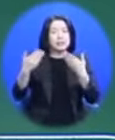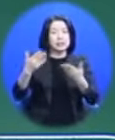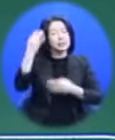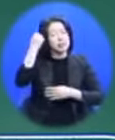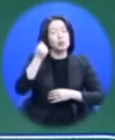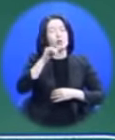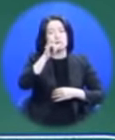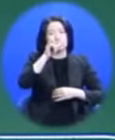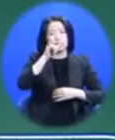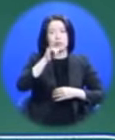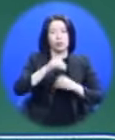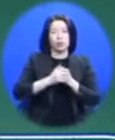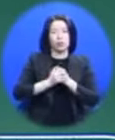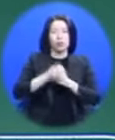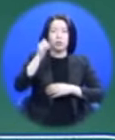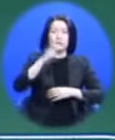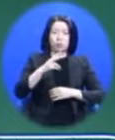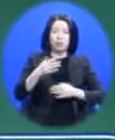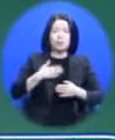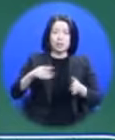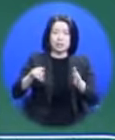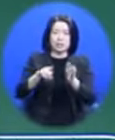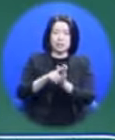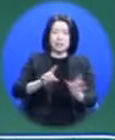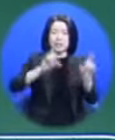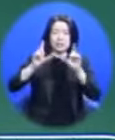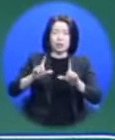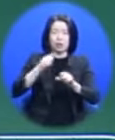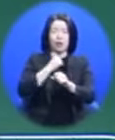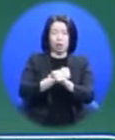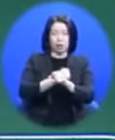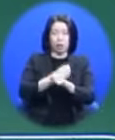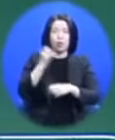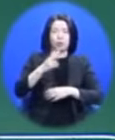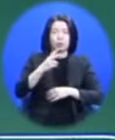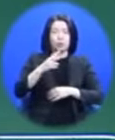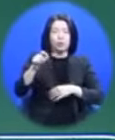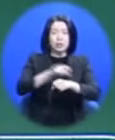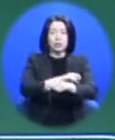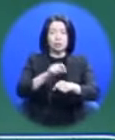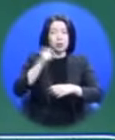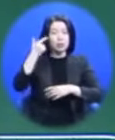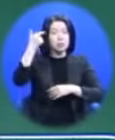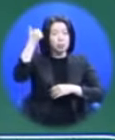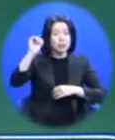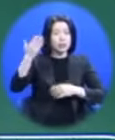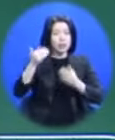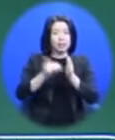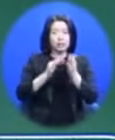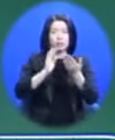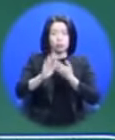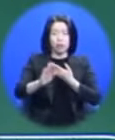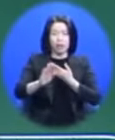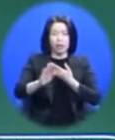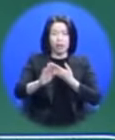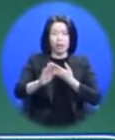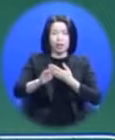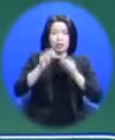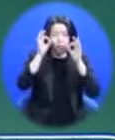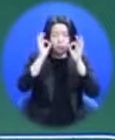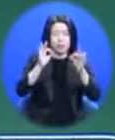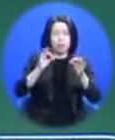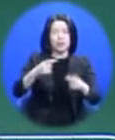그러나 제가 신앙생활을 해가면서 특별히 또 목회자가 되고 나서 목회하면서 보니까 이 맥추절